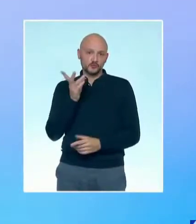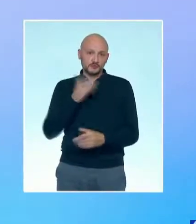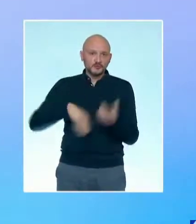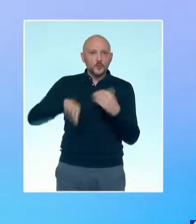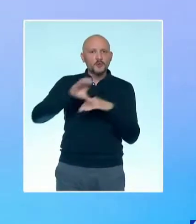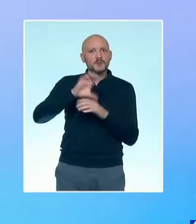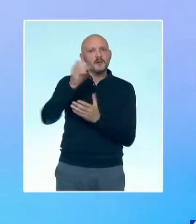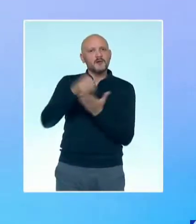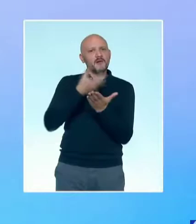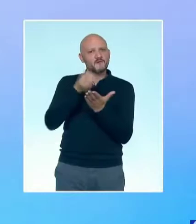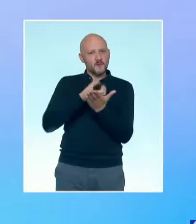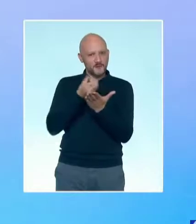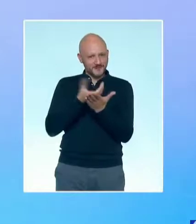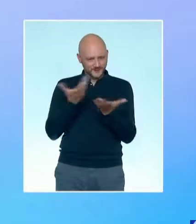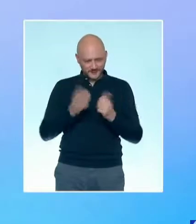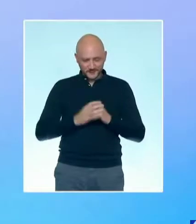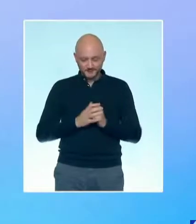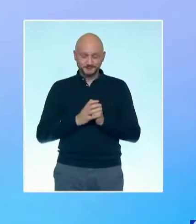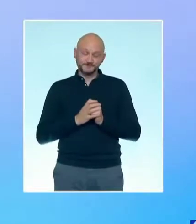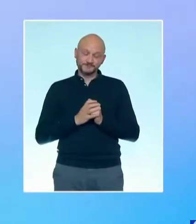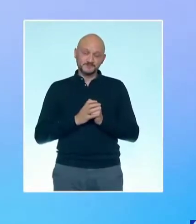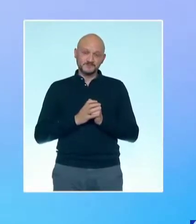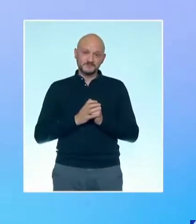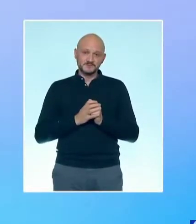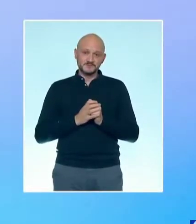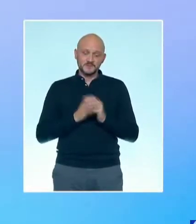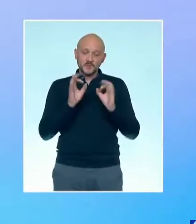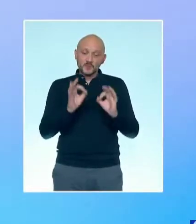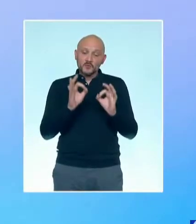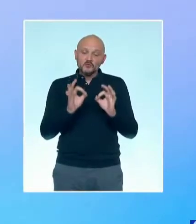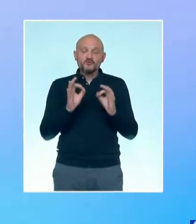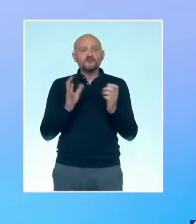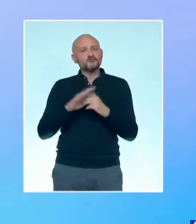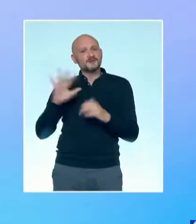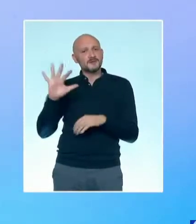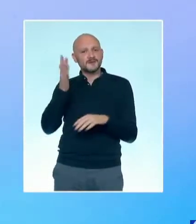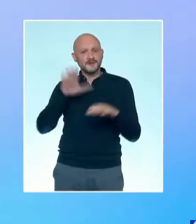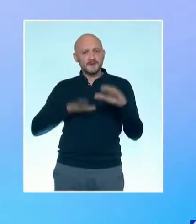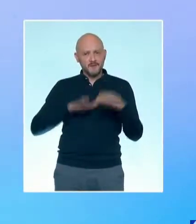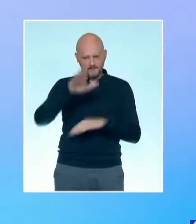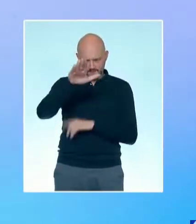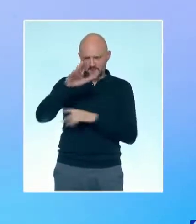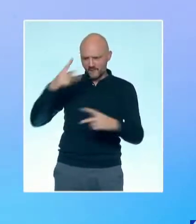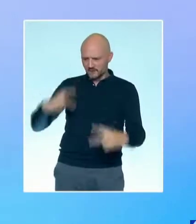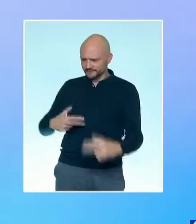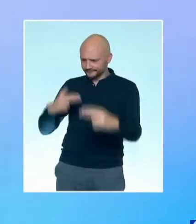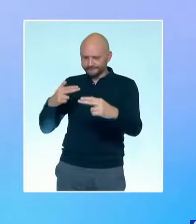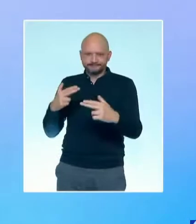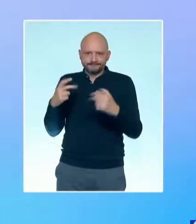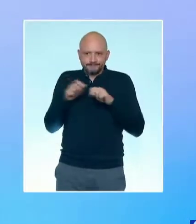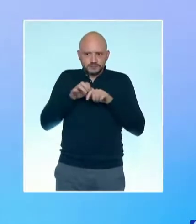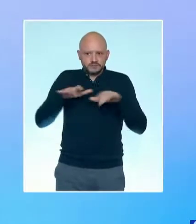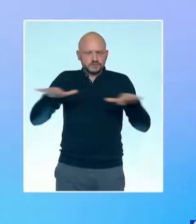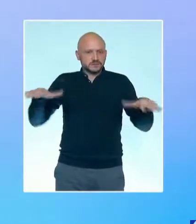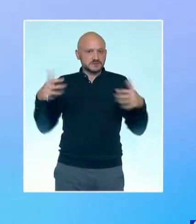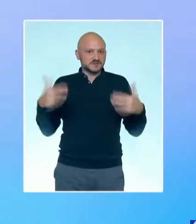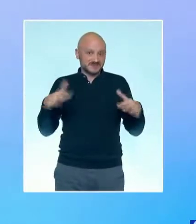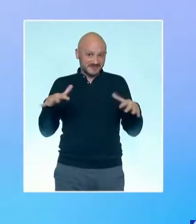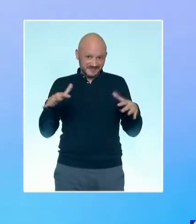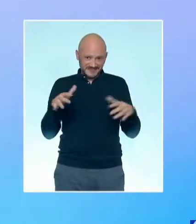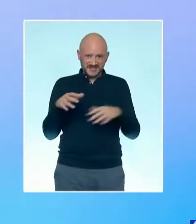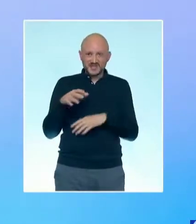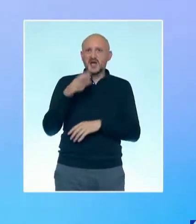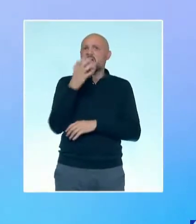complémentaires. Vous l'avez dit, monsieur le Premier ministre, la 5e vague continue de déferler. Vous désinfectez les micros après, c'est ça ? Sur le territoire national, un taux d'incidence